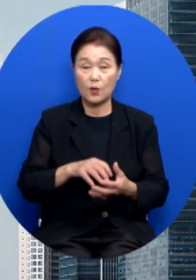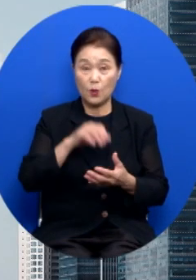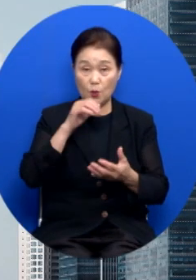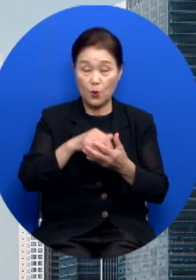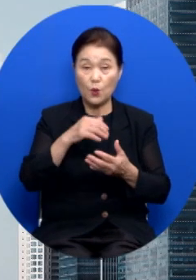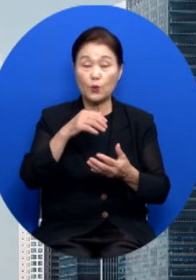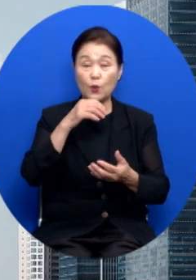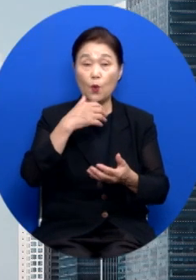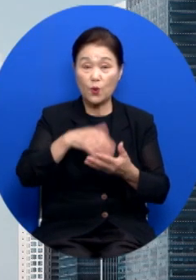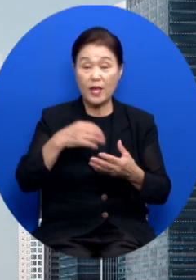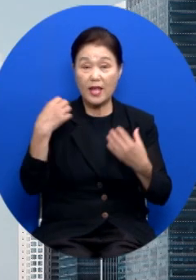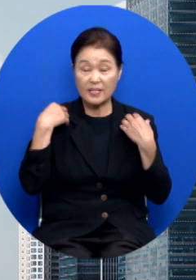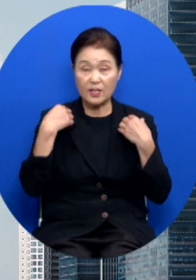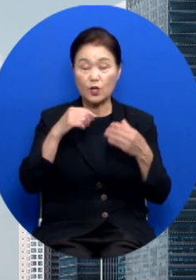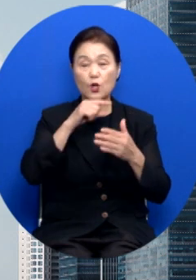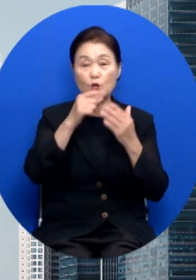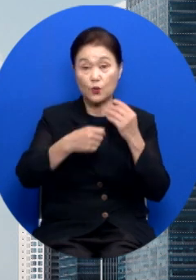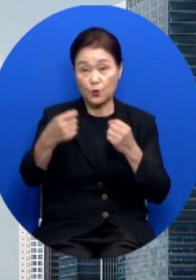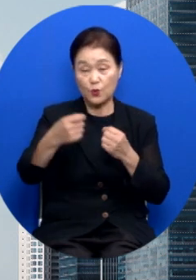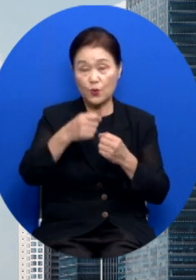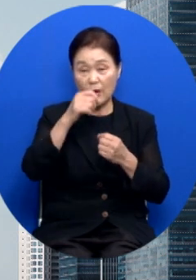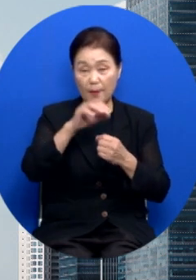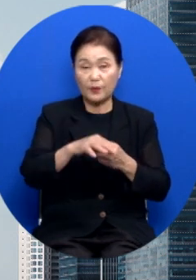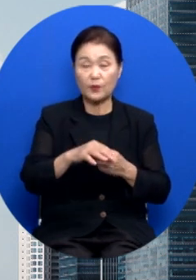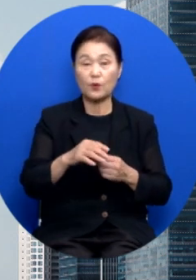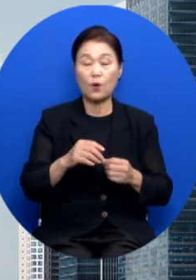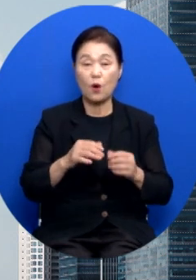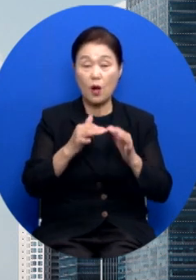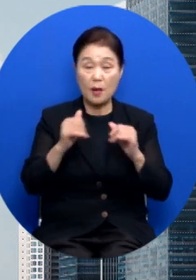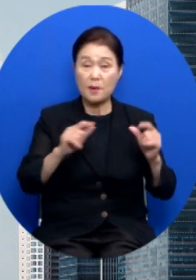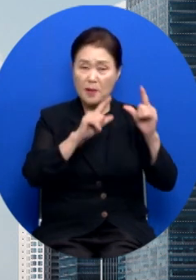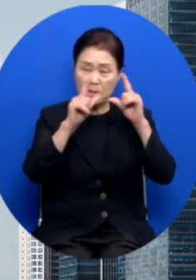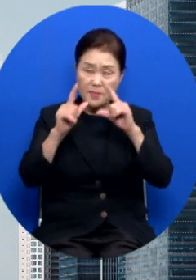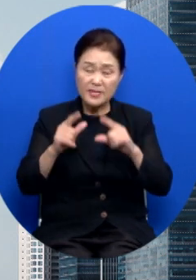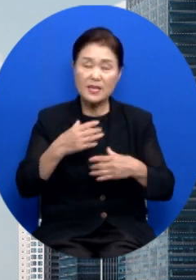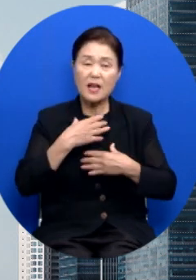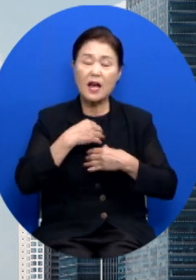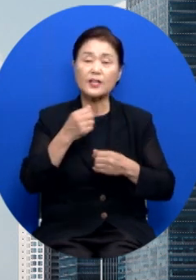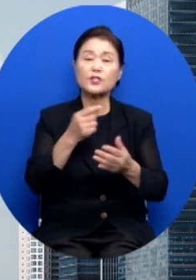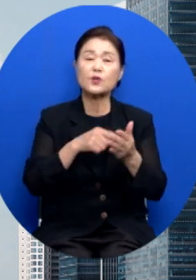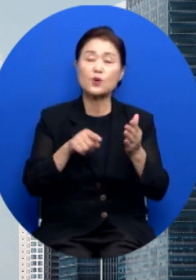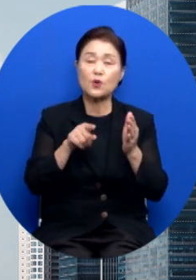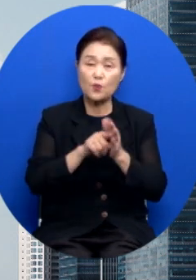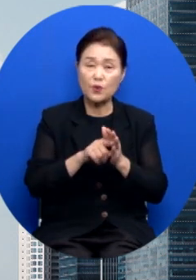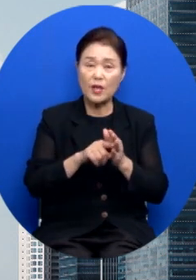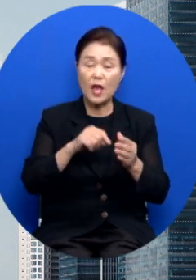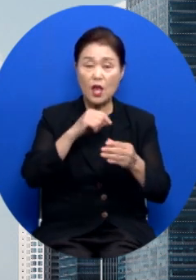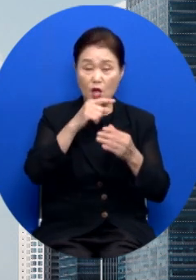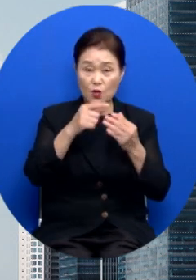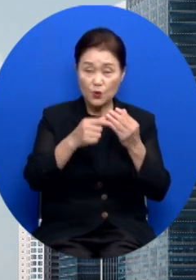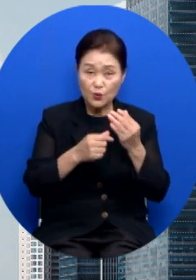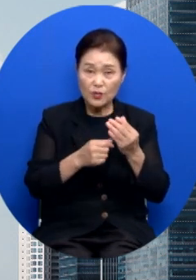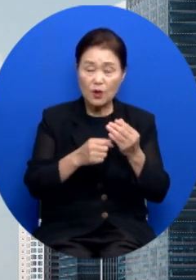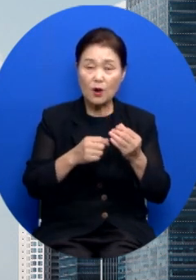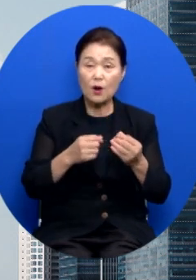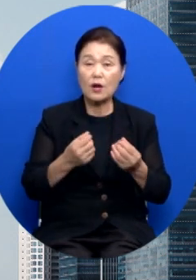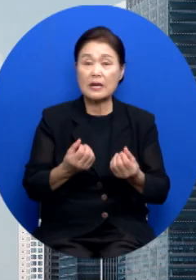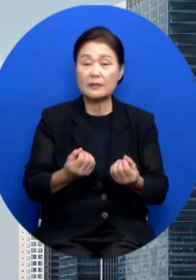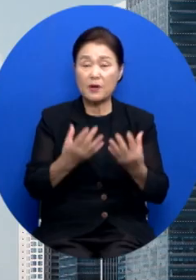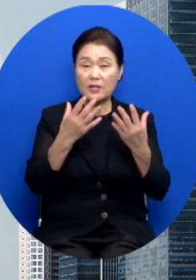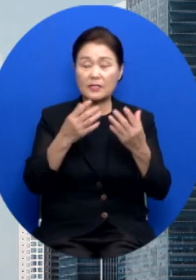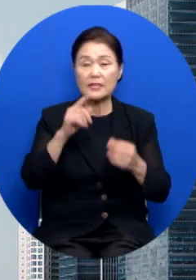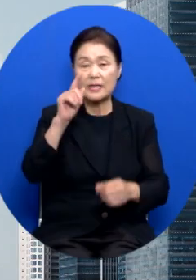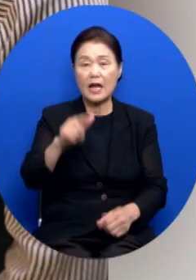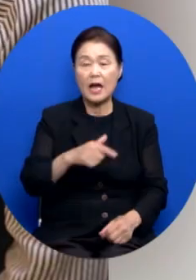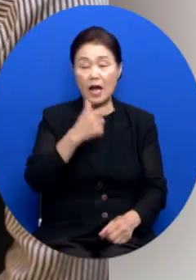통계청이 추석을 앞두고 정부의 민생 안정 대책에 필요한 자료를 지원하기 위해 추석 명절 1일 물가조사를 실시합니다.